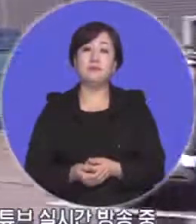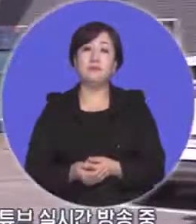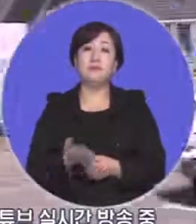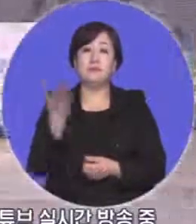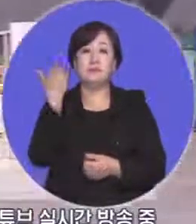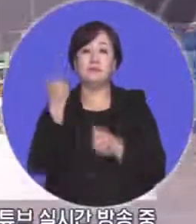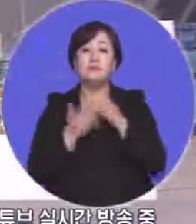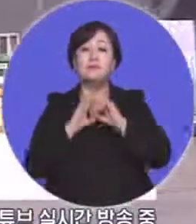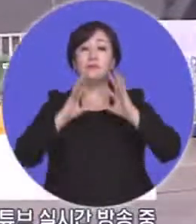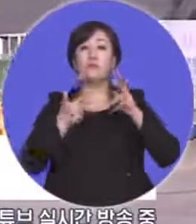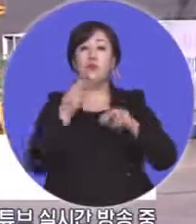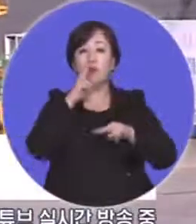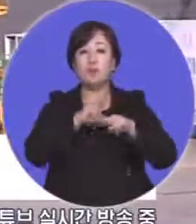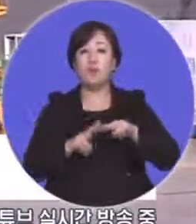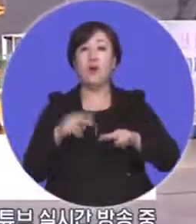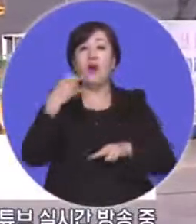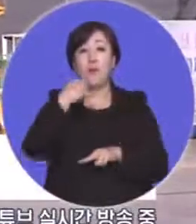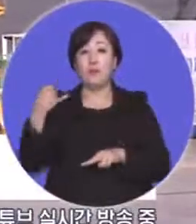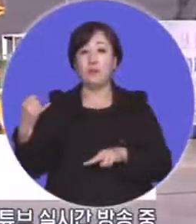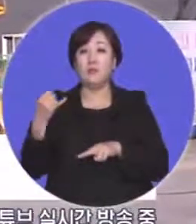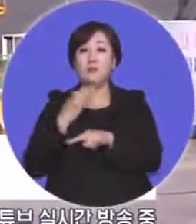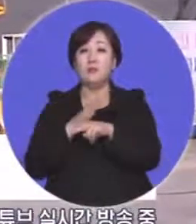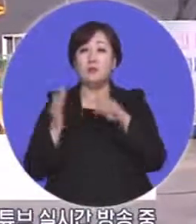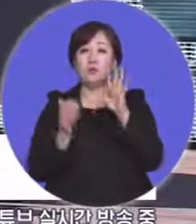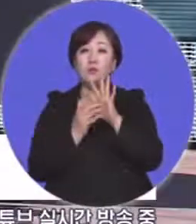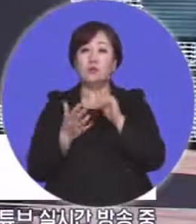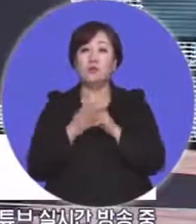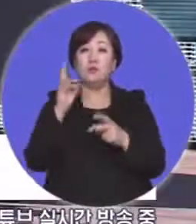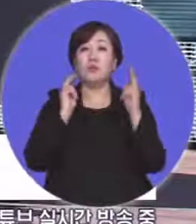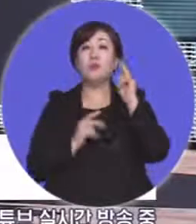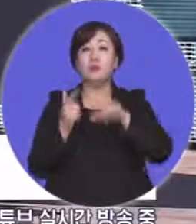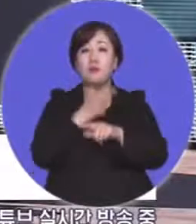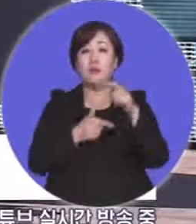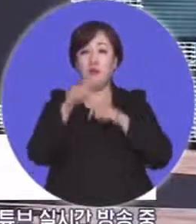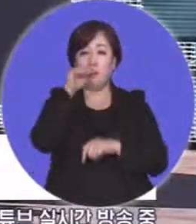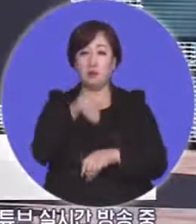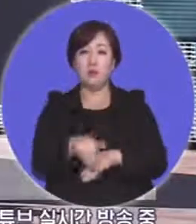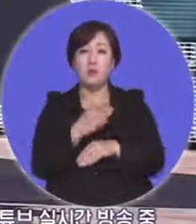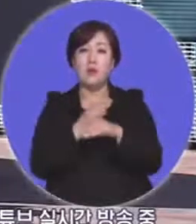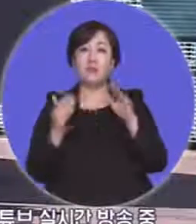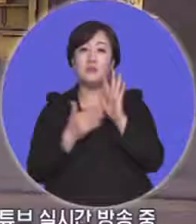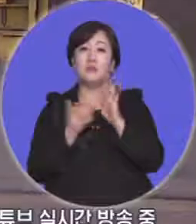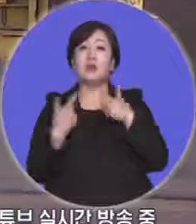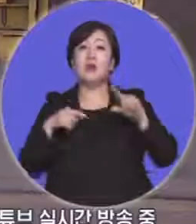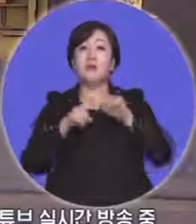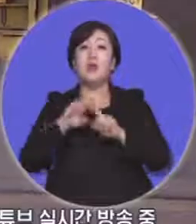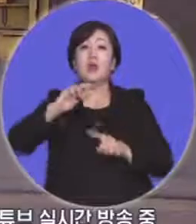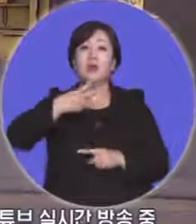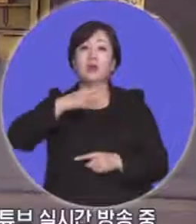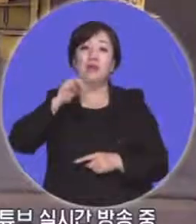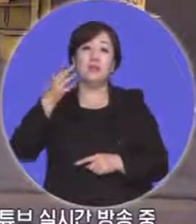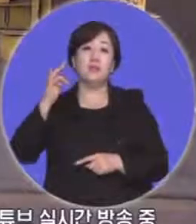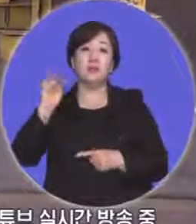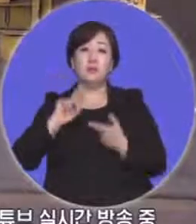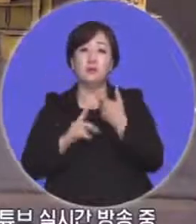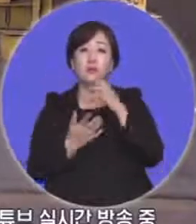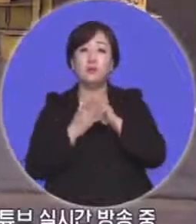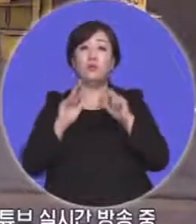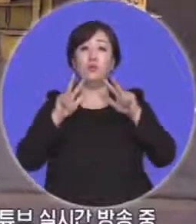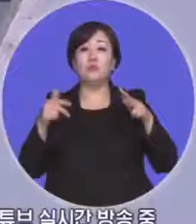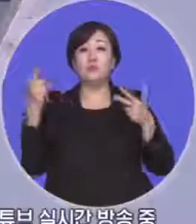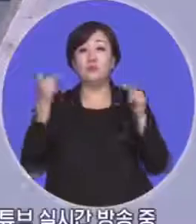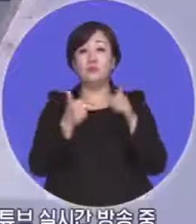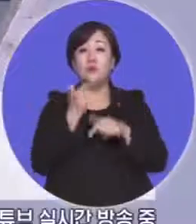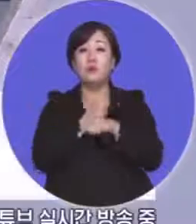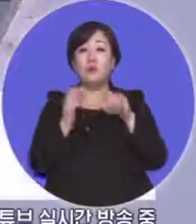한때 국제 유가가 마이너스에 이를 만큼 석유 정제업이 추락하자 등달아 플랜트 업체들도 사실상 빈사 상태입니다.